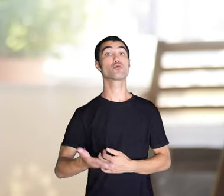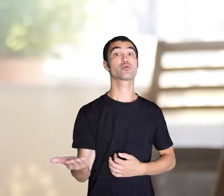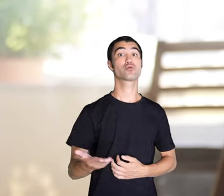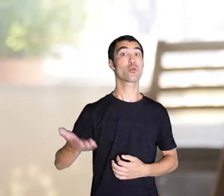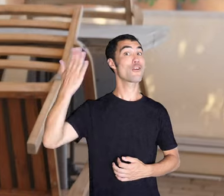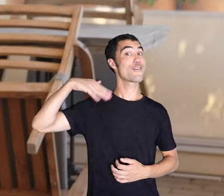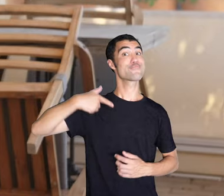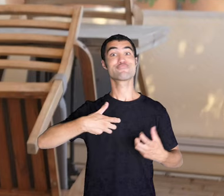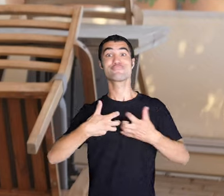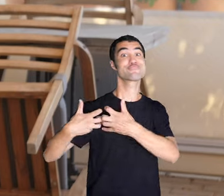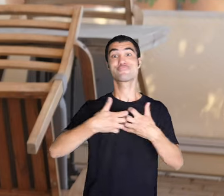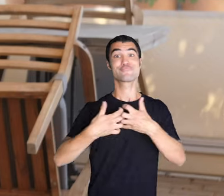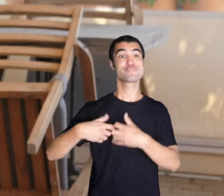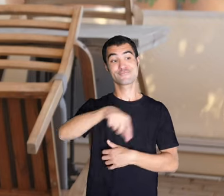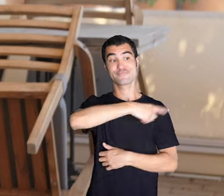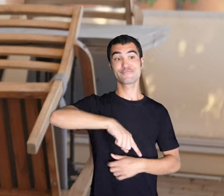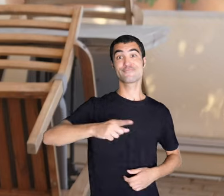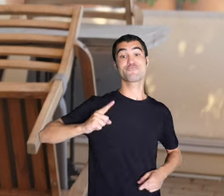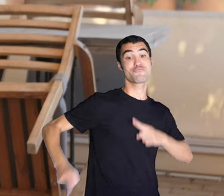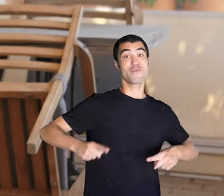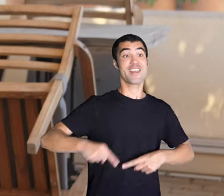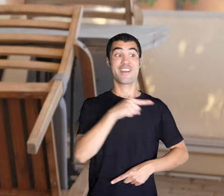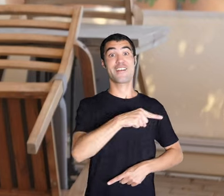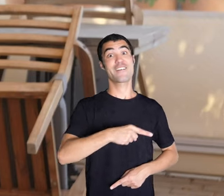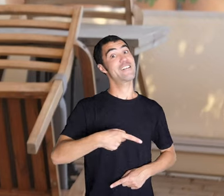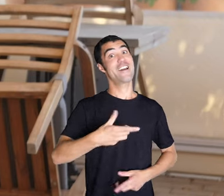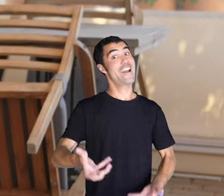anar a esport, que havia de guanyar.